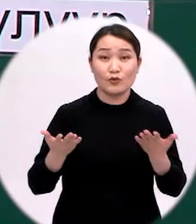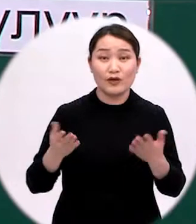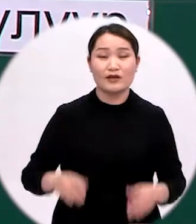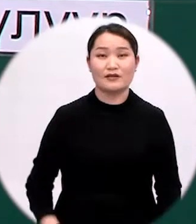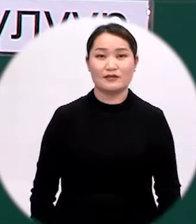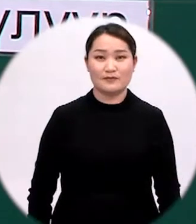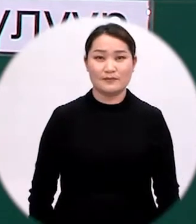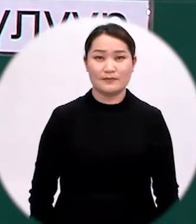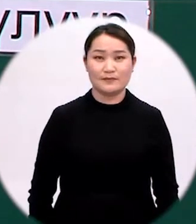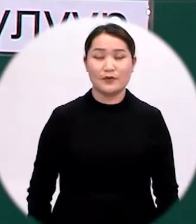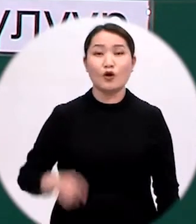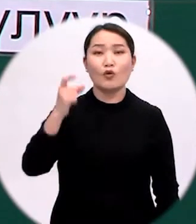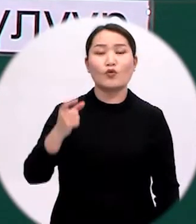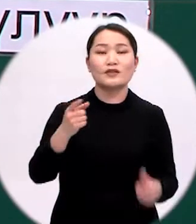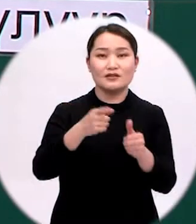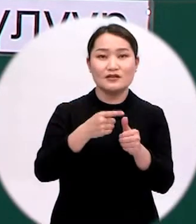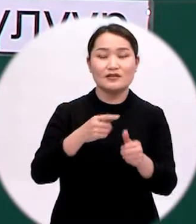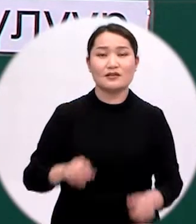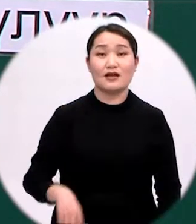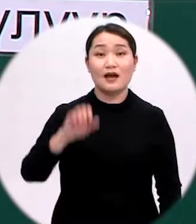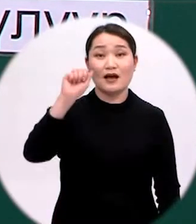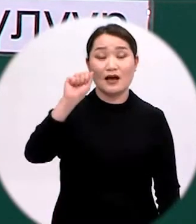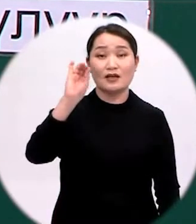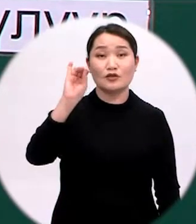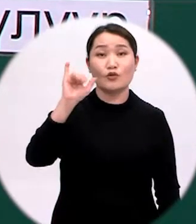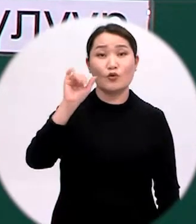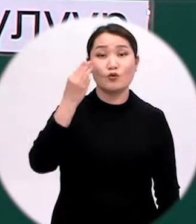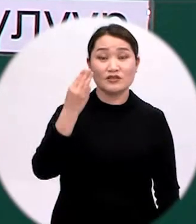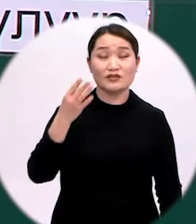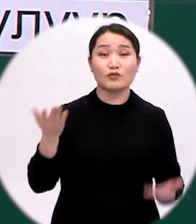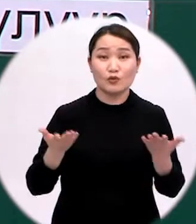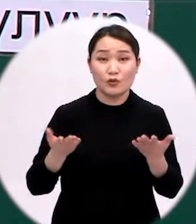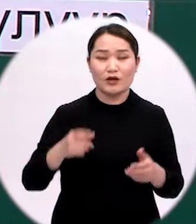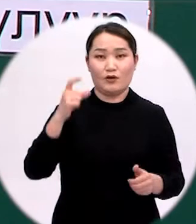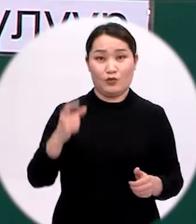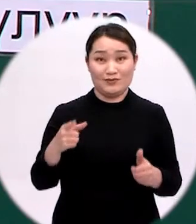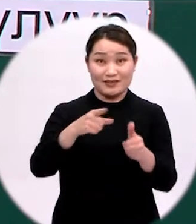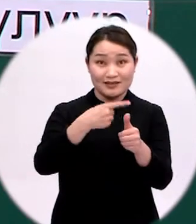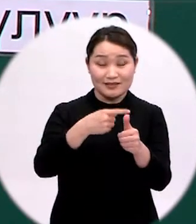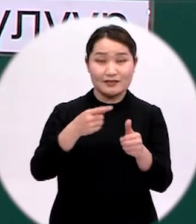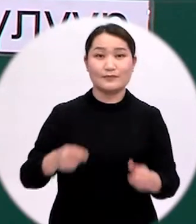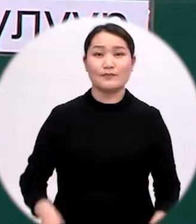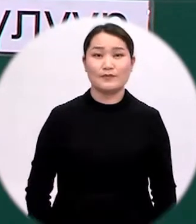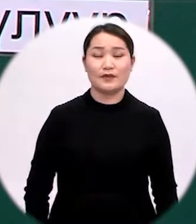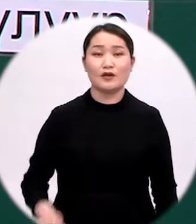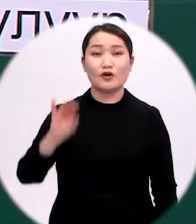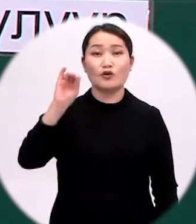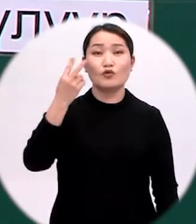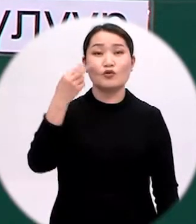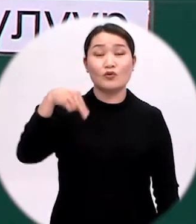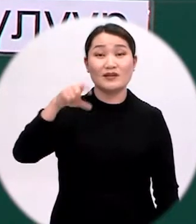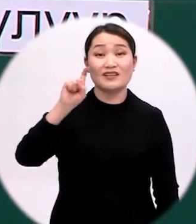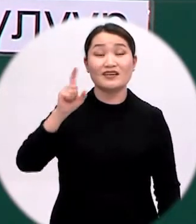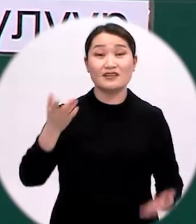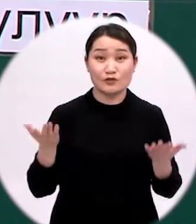учраас энэ хүний нэр. Аюуш. Мөн адилхан хүний нэр. Юулэх. За,